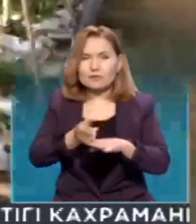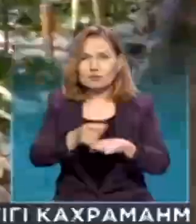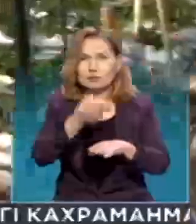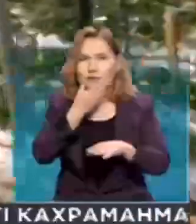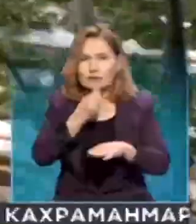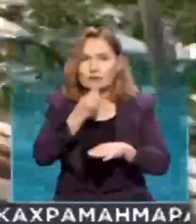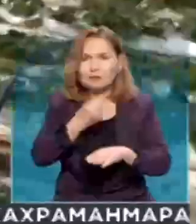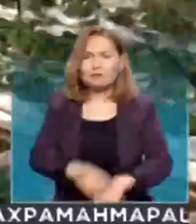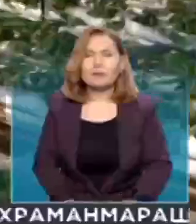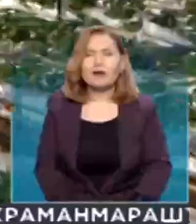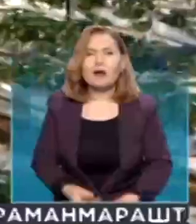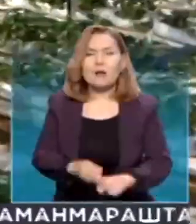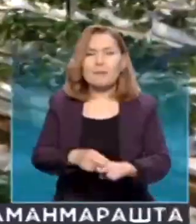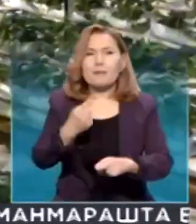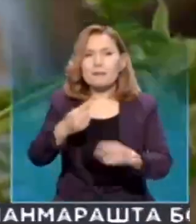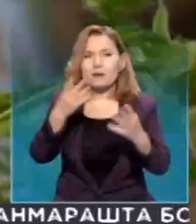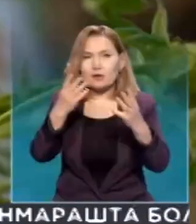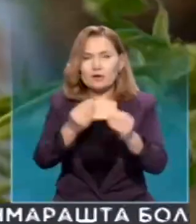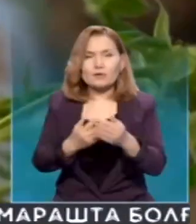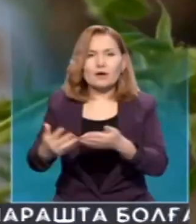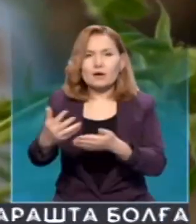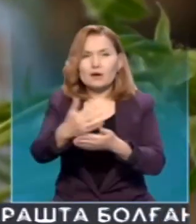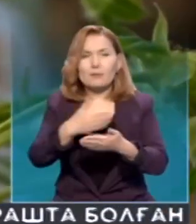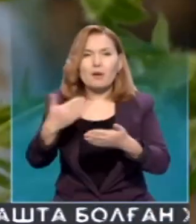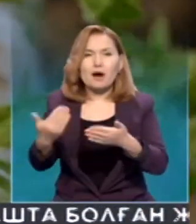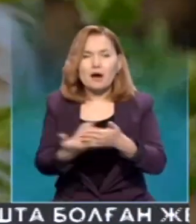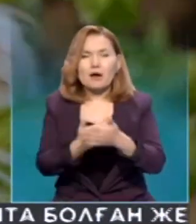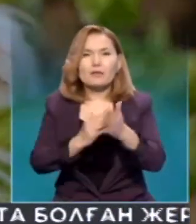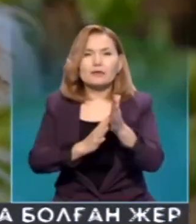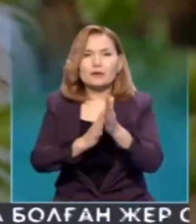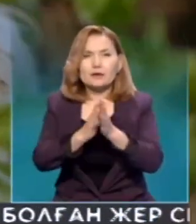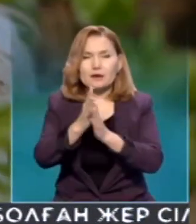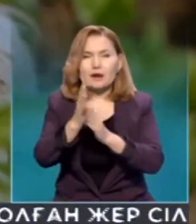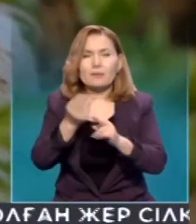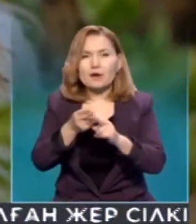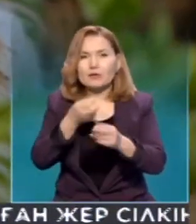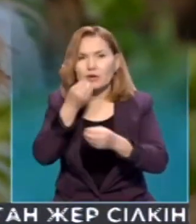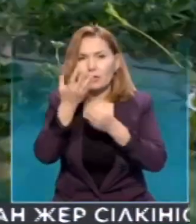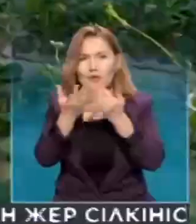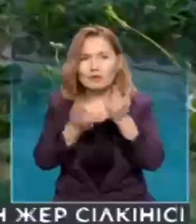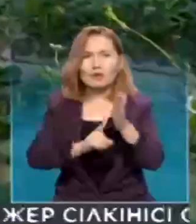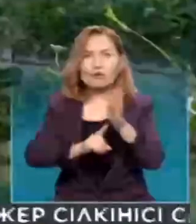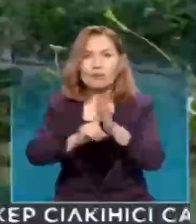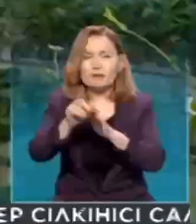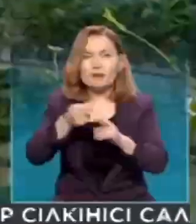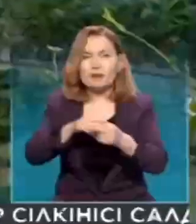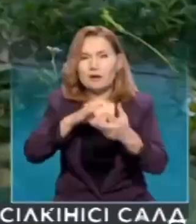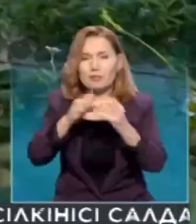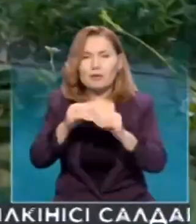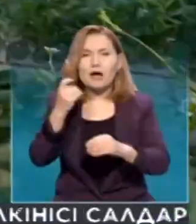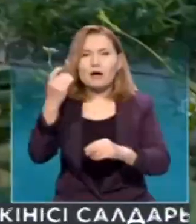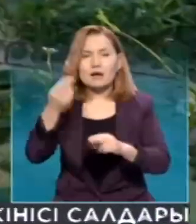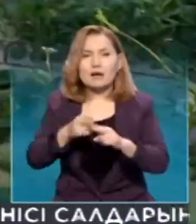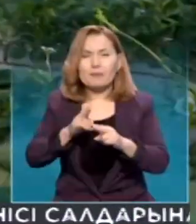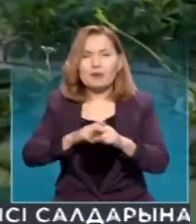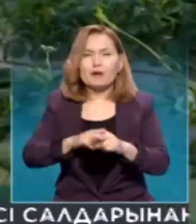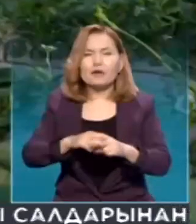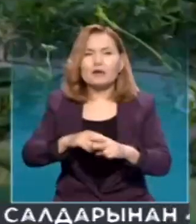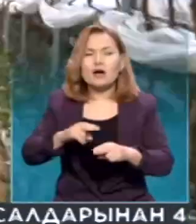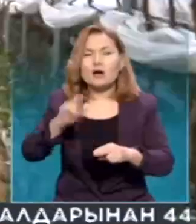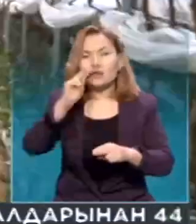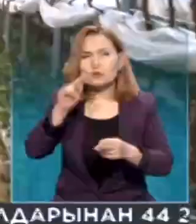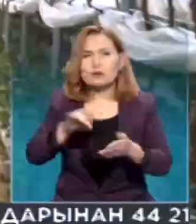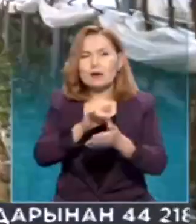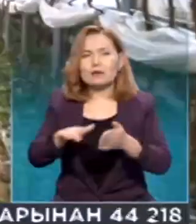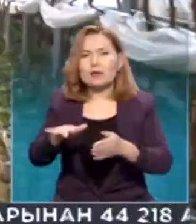Жемісі осыдан бір күн бұрын теріп алынған құлпынайлар қайта гүл ашып, көк түйіндері тағы да қызара бастады. Дихан сарағаш топырағына